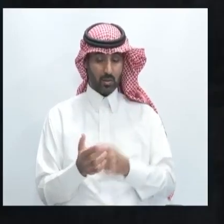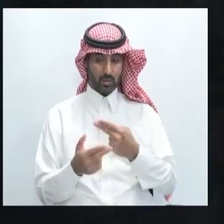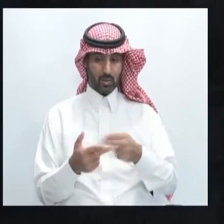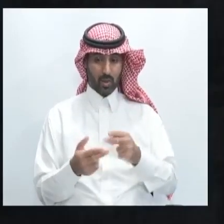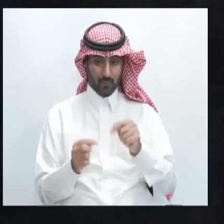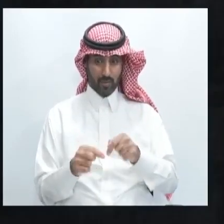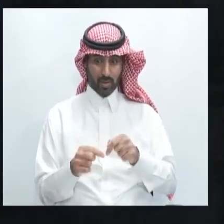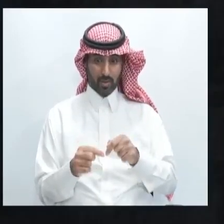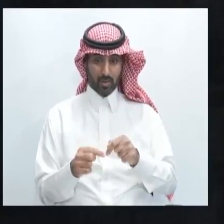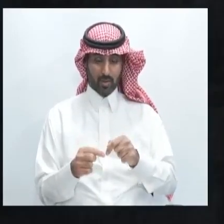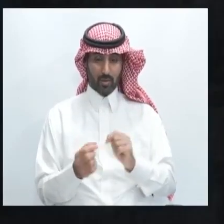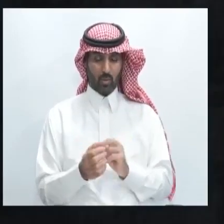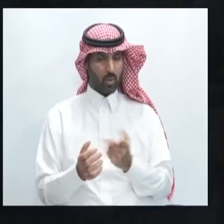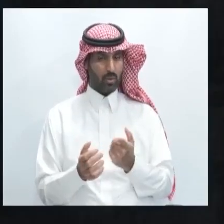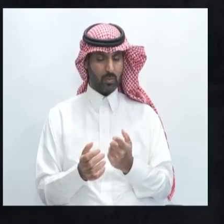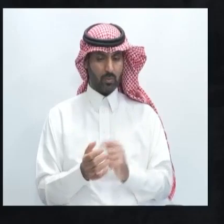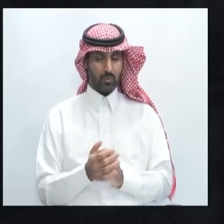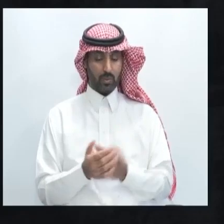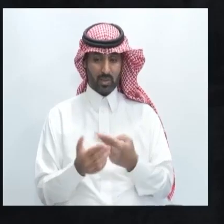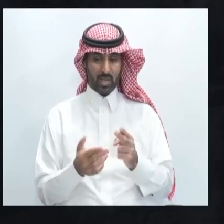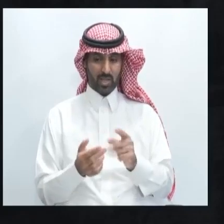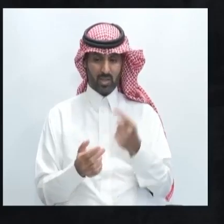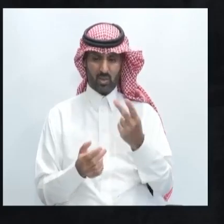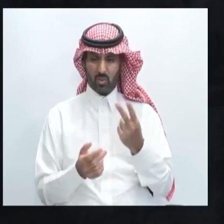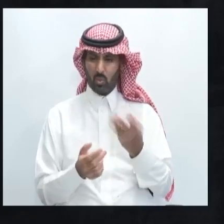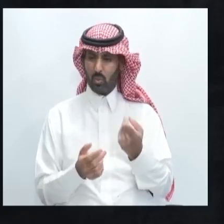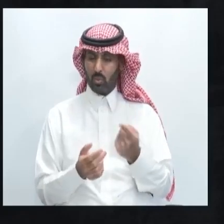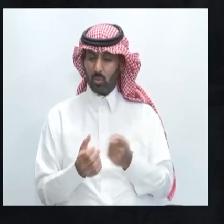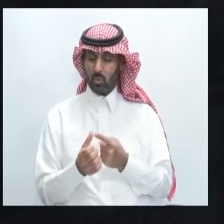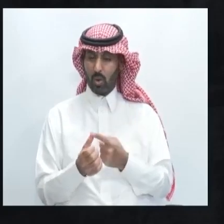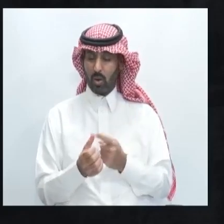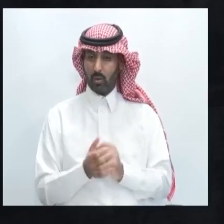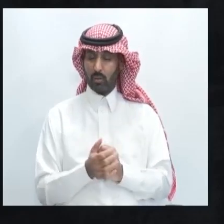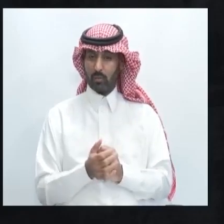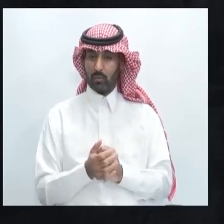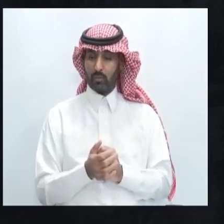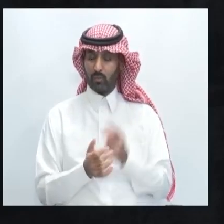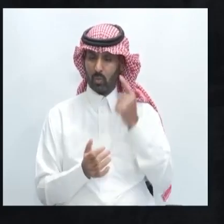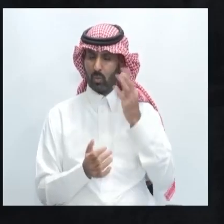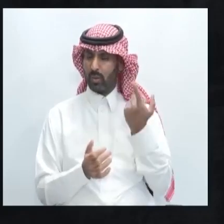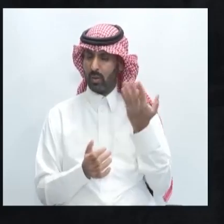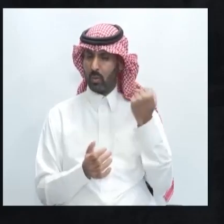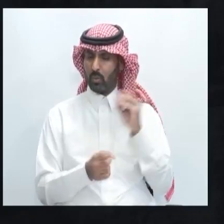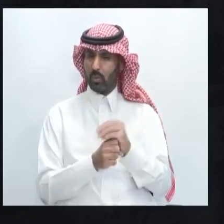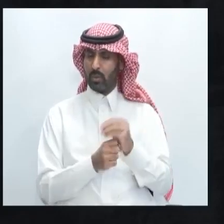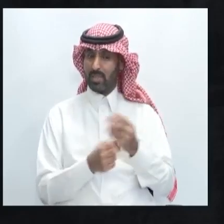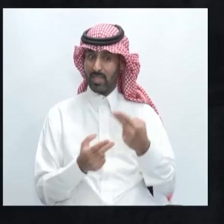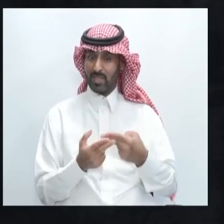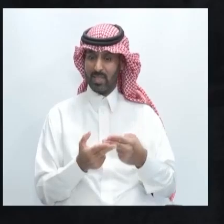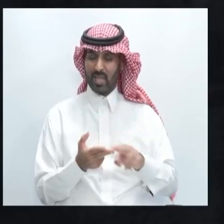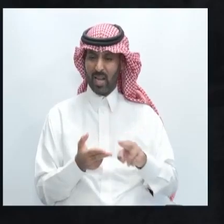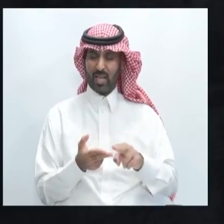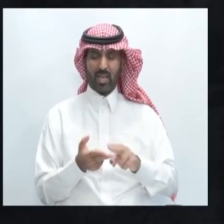ام لا ما رايكم من يتذكر ما هي الشروط نحاول لنحاول ان نتذكر لكي